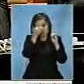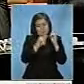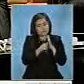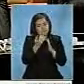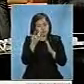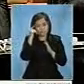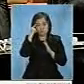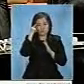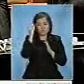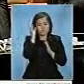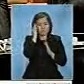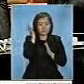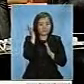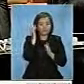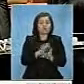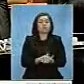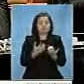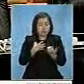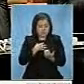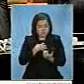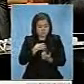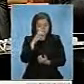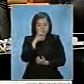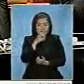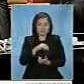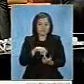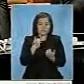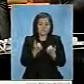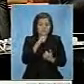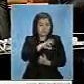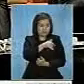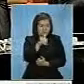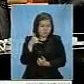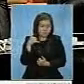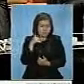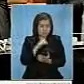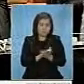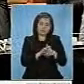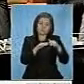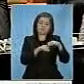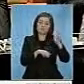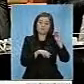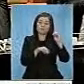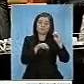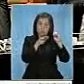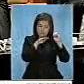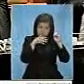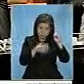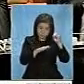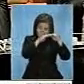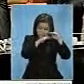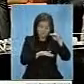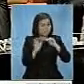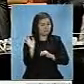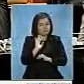ขออนุญาตเรียนว่าในชั้นที่ไม่แน่ใจว่าปรับขึ้นไปทำไมนะครับผมก็จะไม่ปรับมันลดลงไปแต่ว่าในการทำงานที่